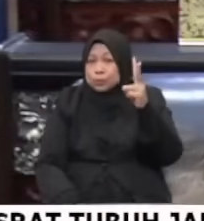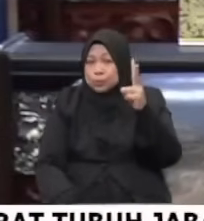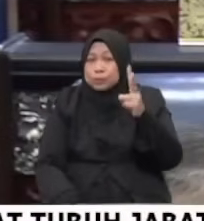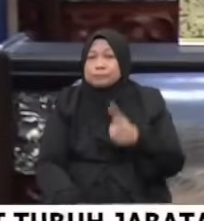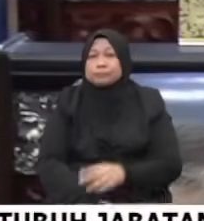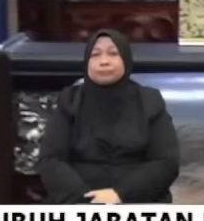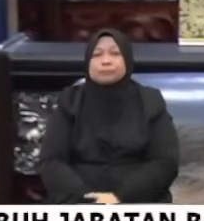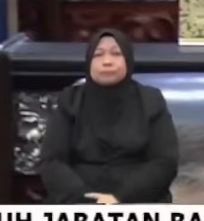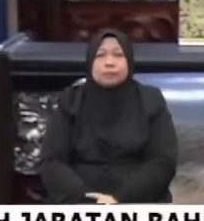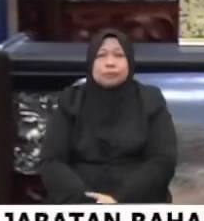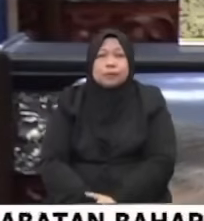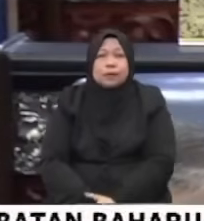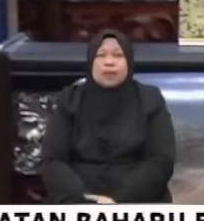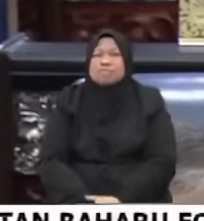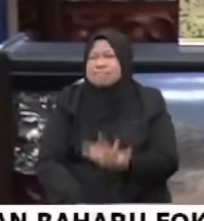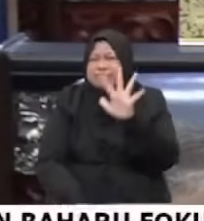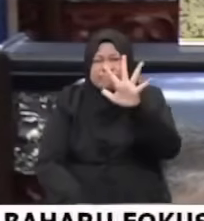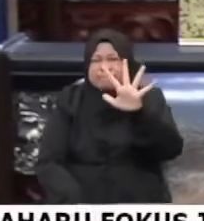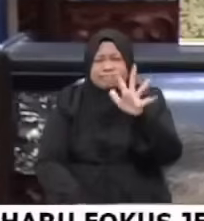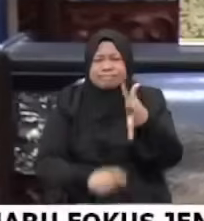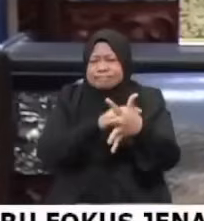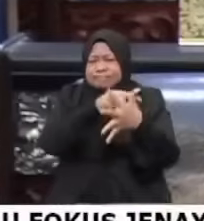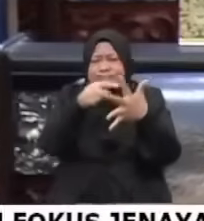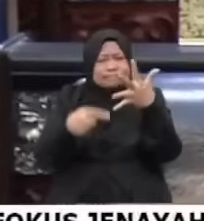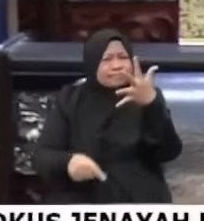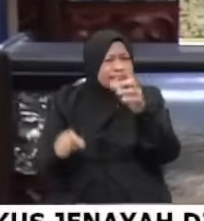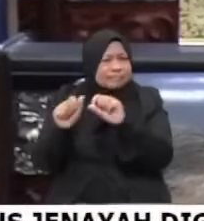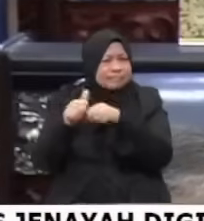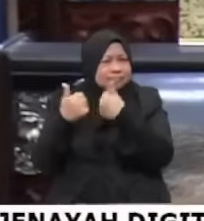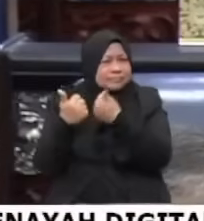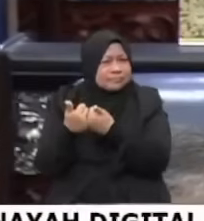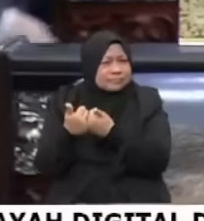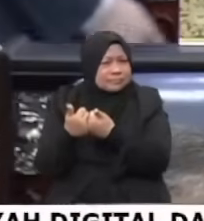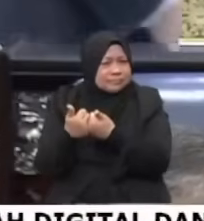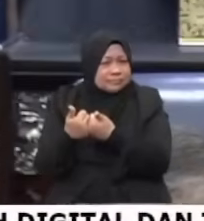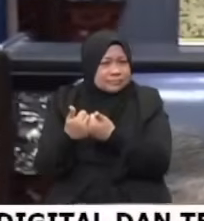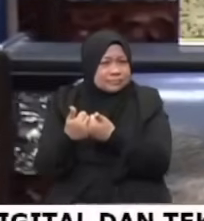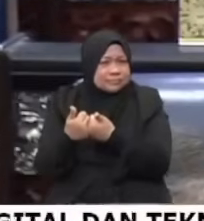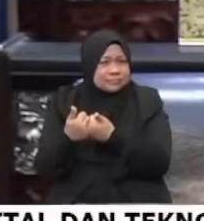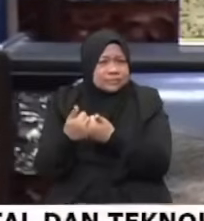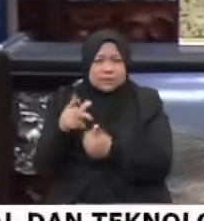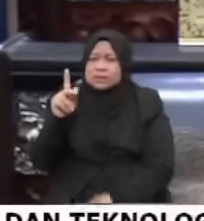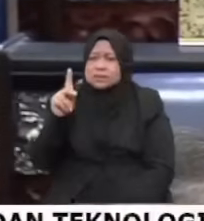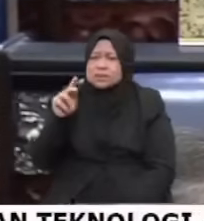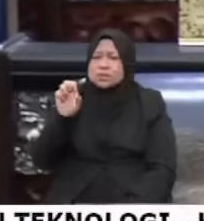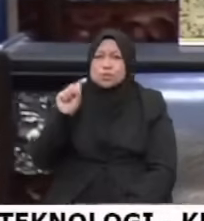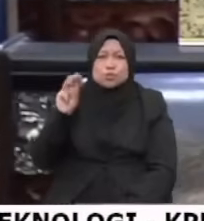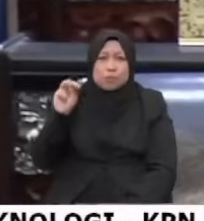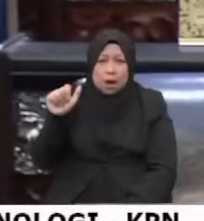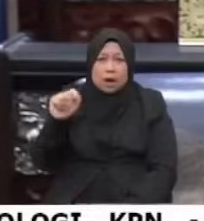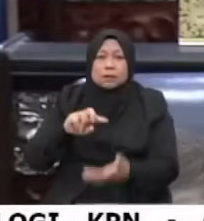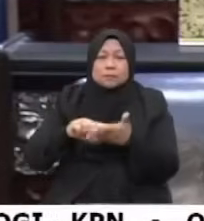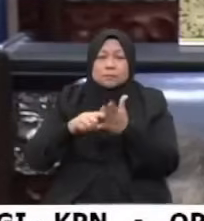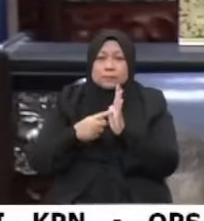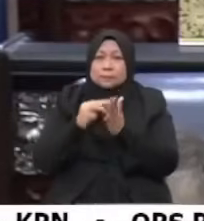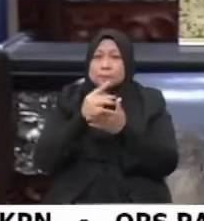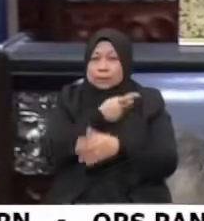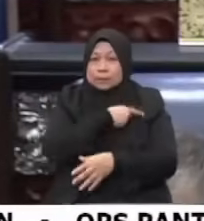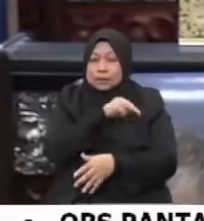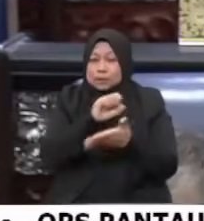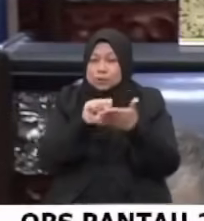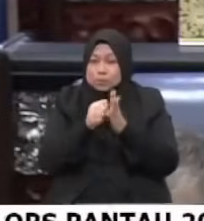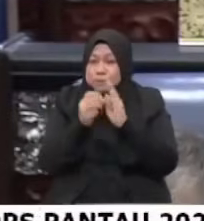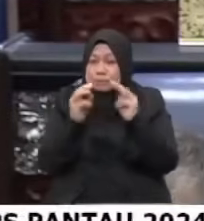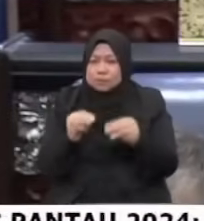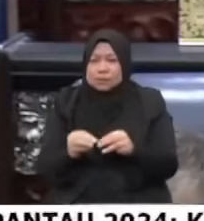tentang lima agensi yang berada dalam Kementerian Kesuma ataupun Kementerian sumber manusia SP